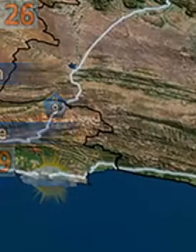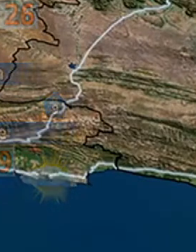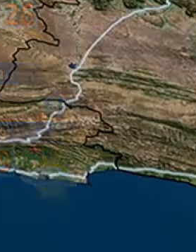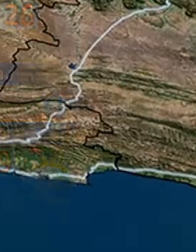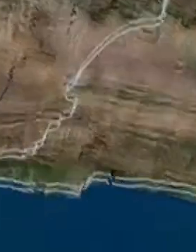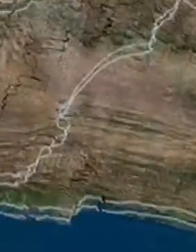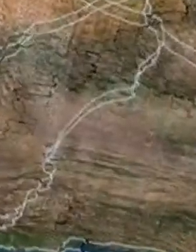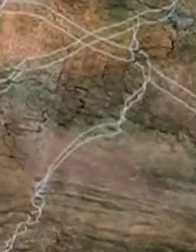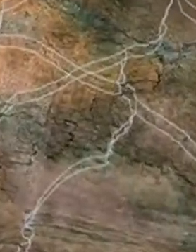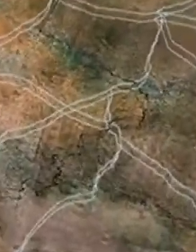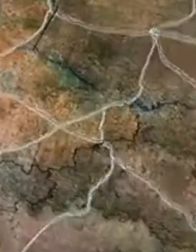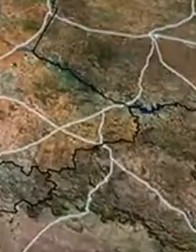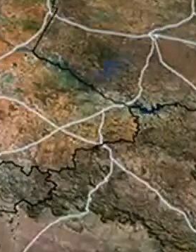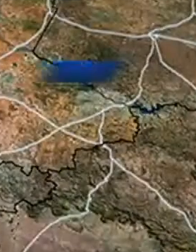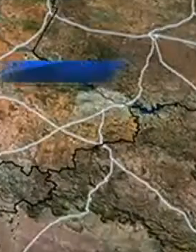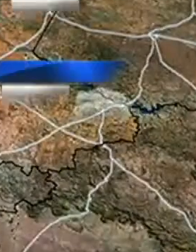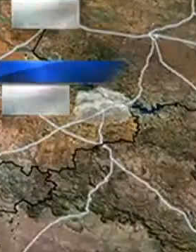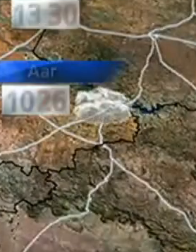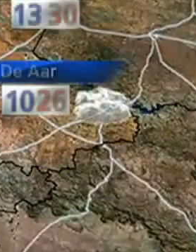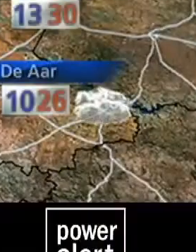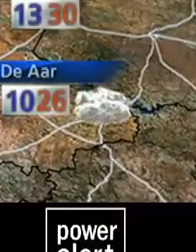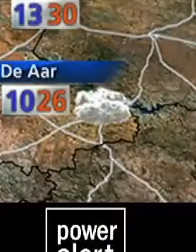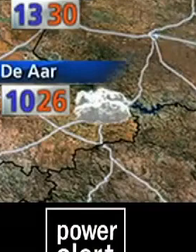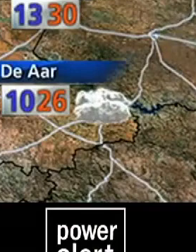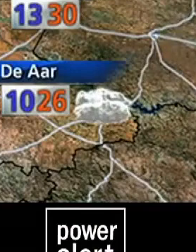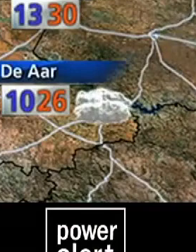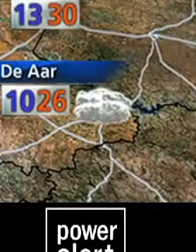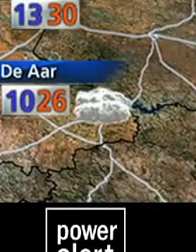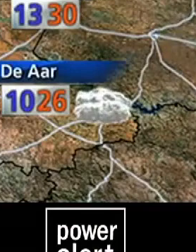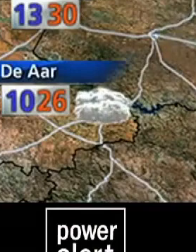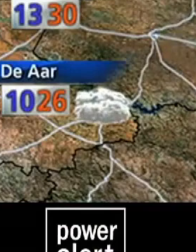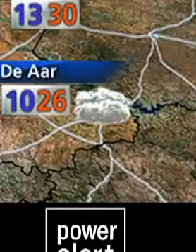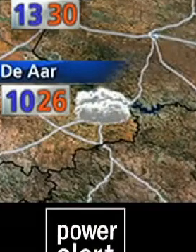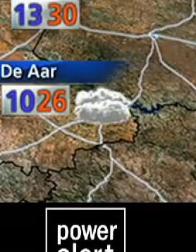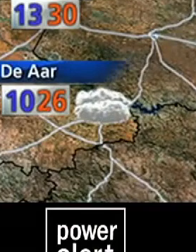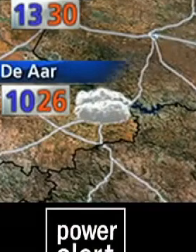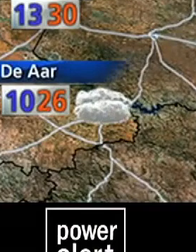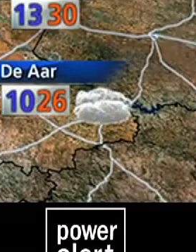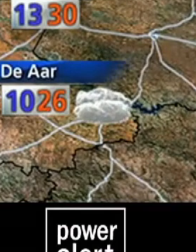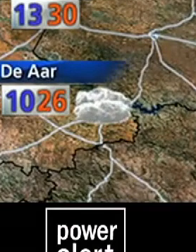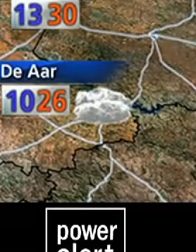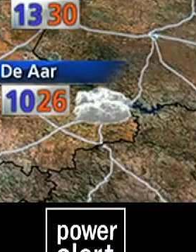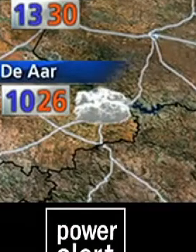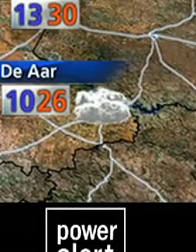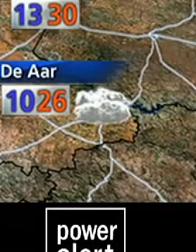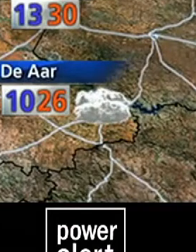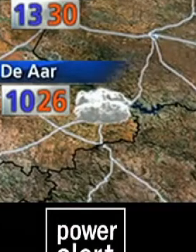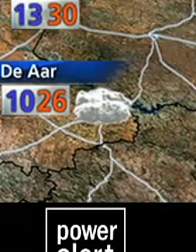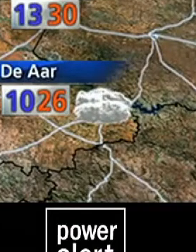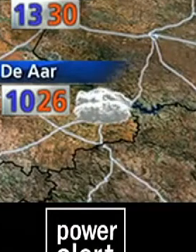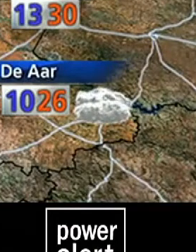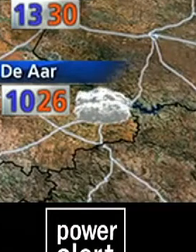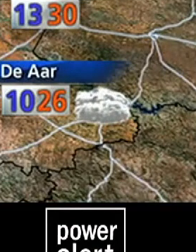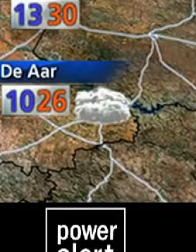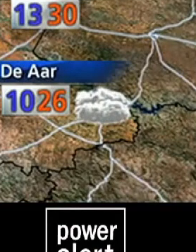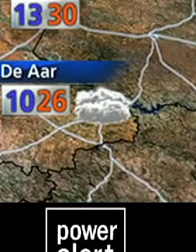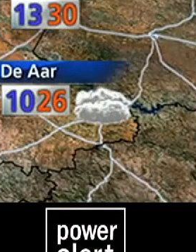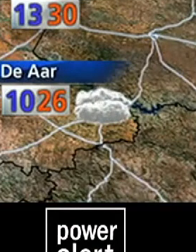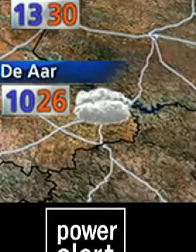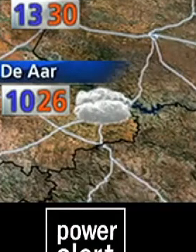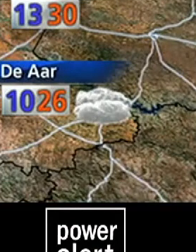Hermanus 21 wena le go ka Kapa le bua gabotsena fela re bona gabotsena fela la ka moswane le tla be le fiša le ruthetše gabotse ka bo